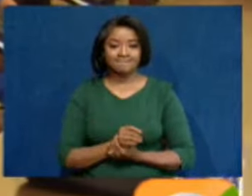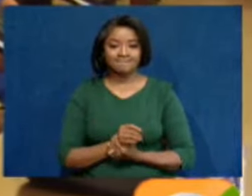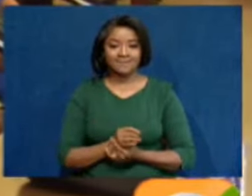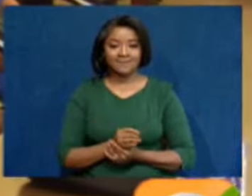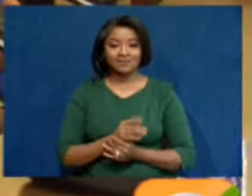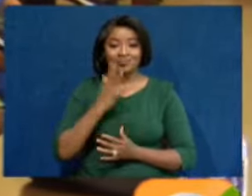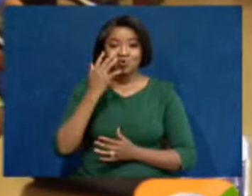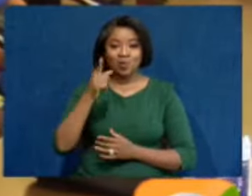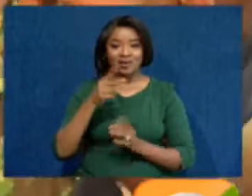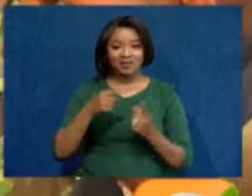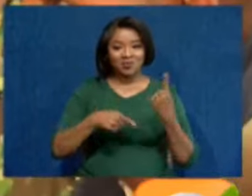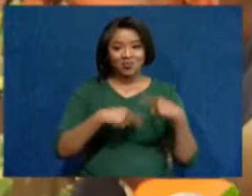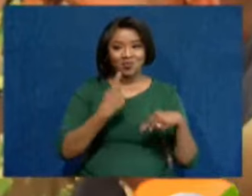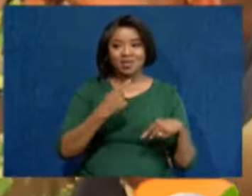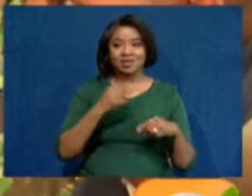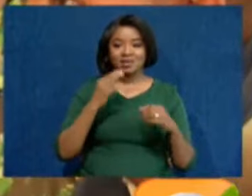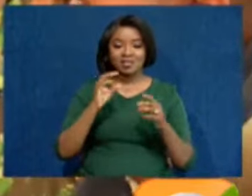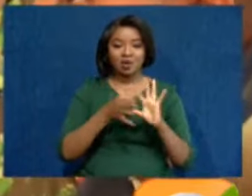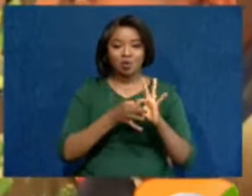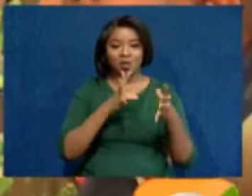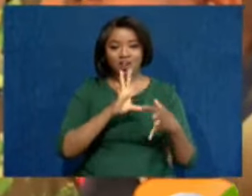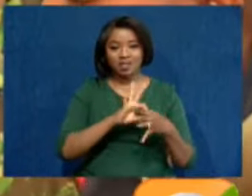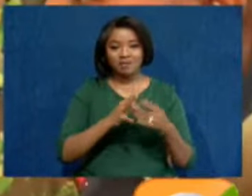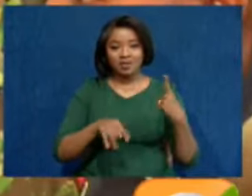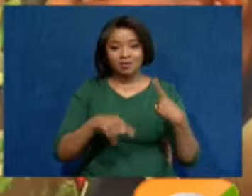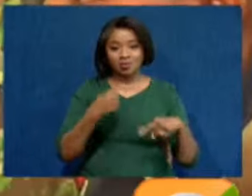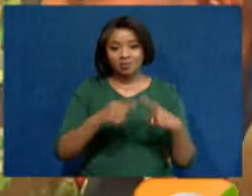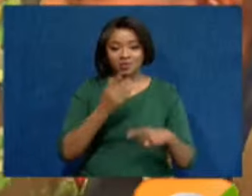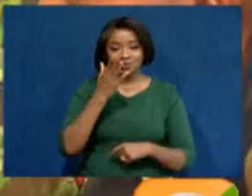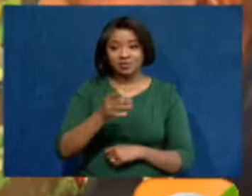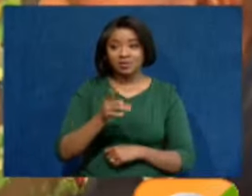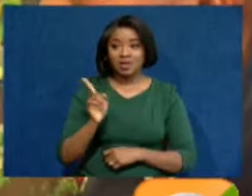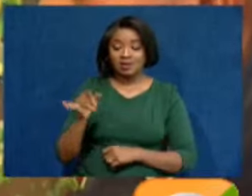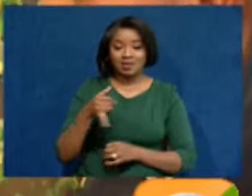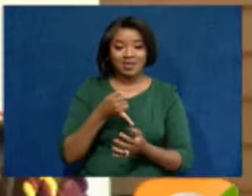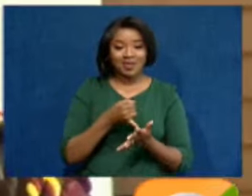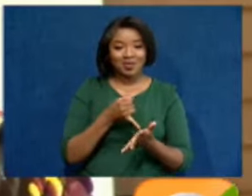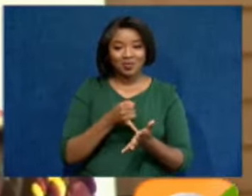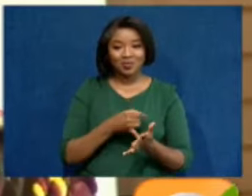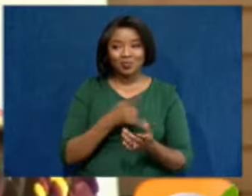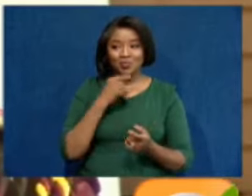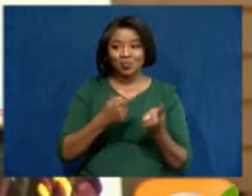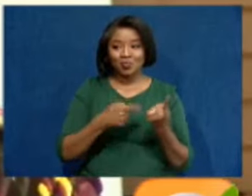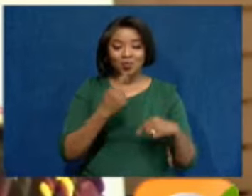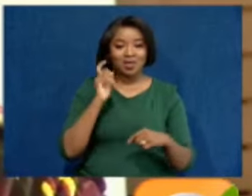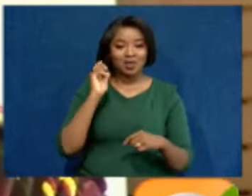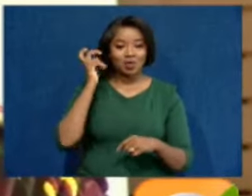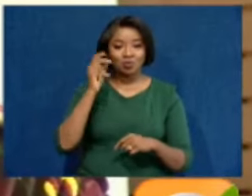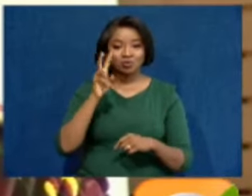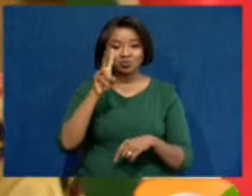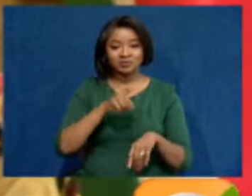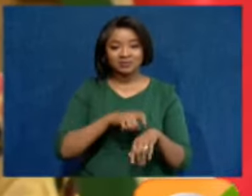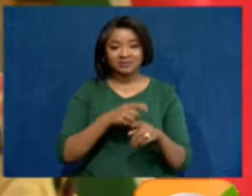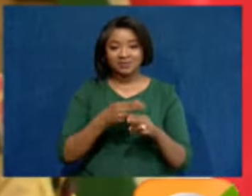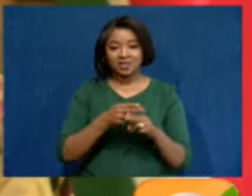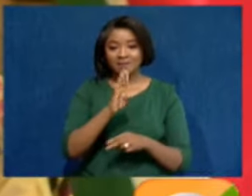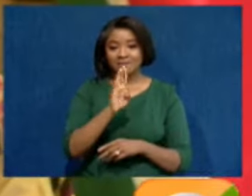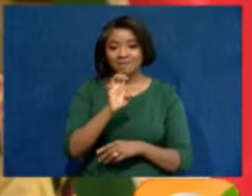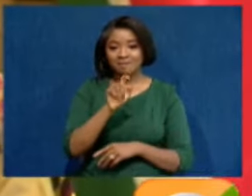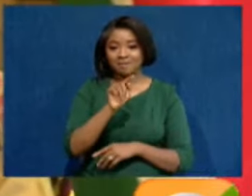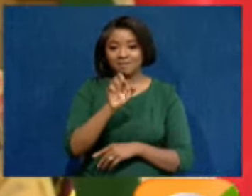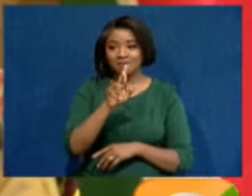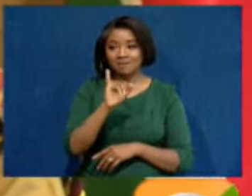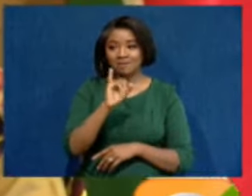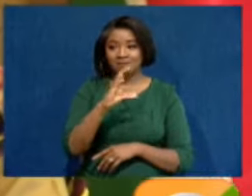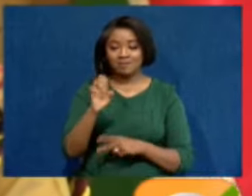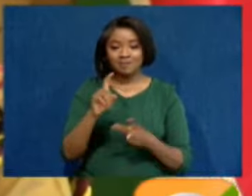baada ya kushamiri kwenye Olimpiki ya Paris. Wanariadha hawa wakijumuisha mshindi mara mbili wa dhahabu Beatrice Chebet, Mary Morali yashinda shaba